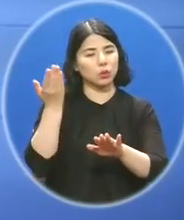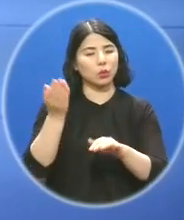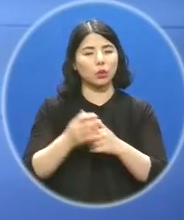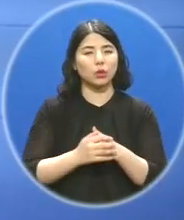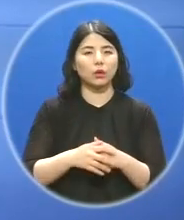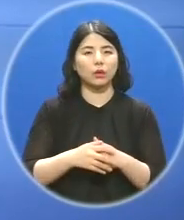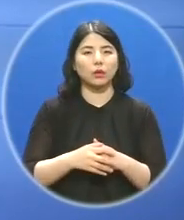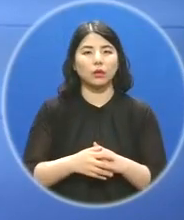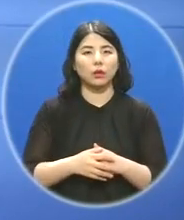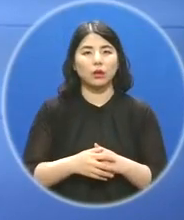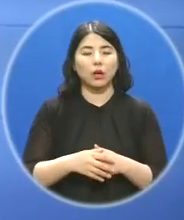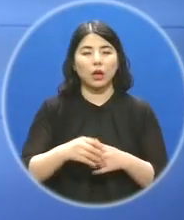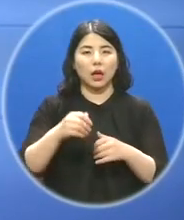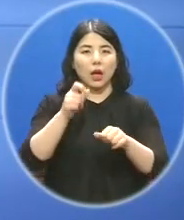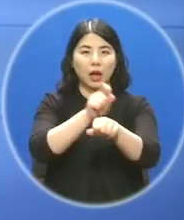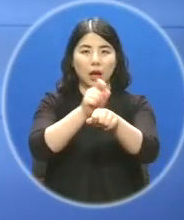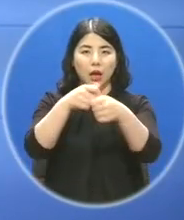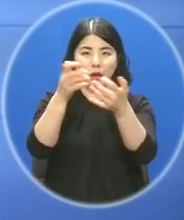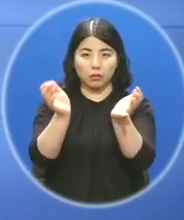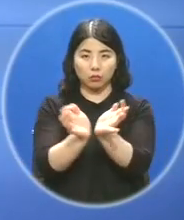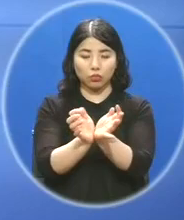작년 초입니다. 작년 초에 행안위에서,